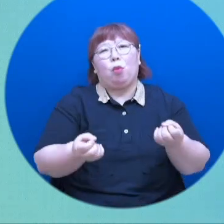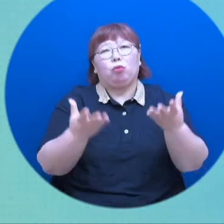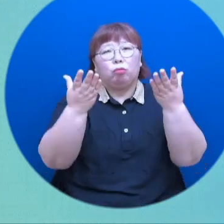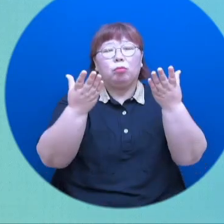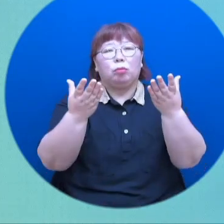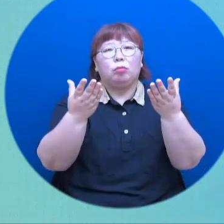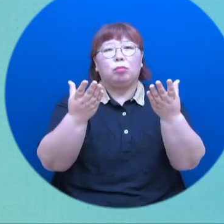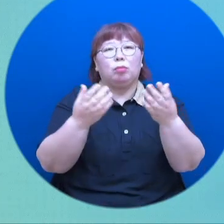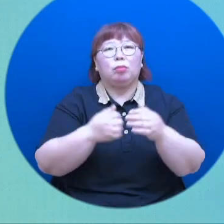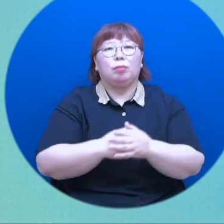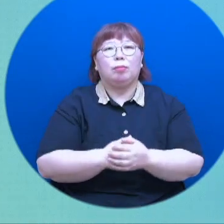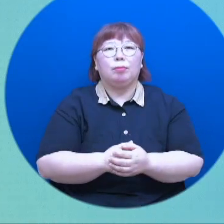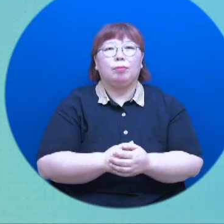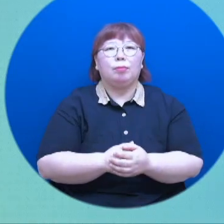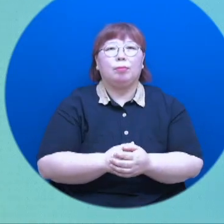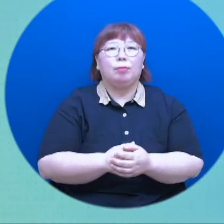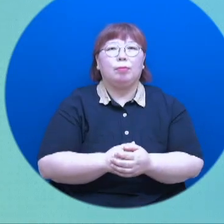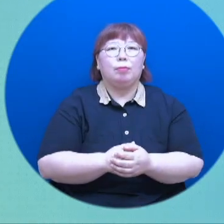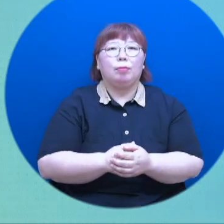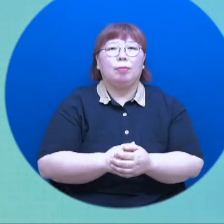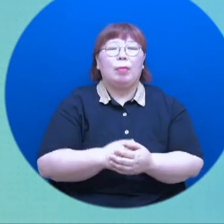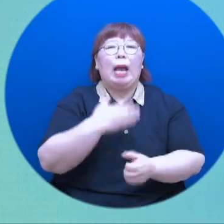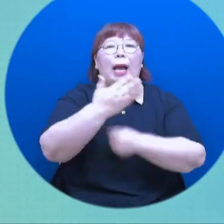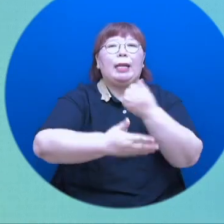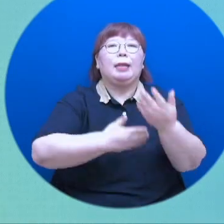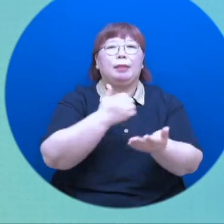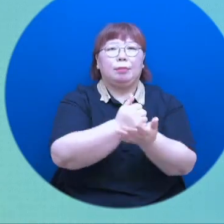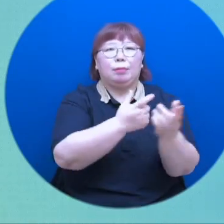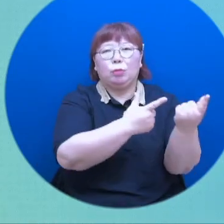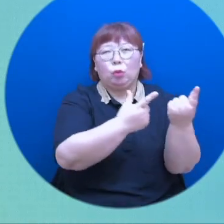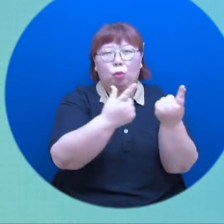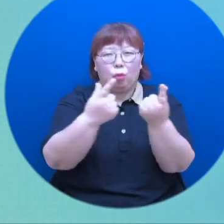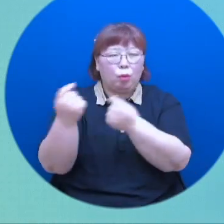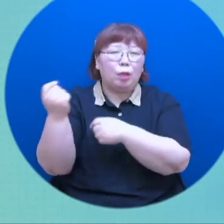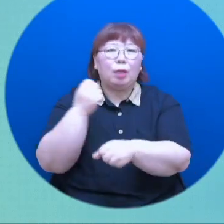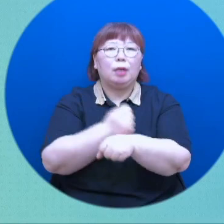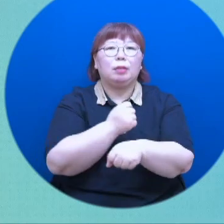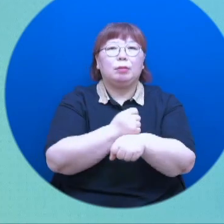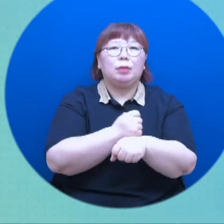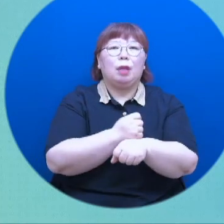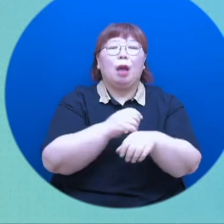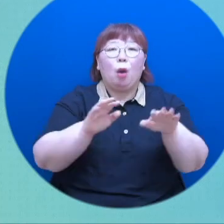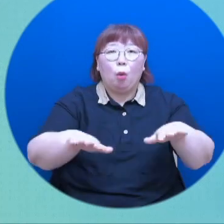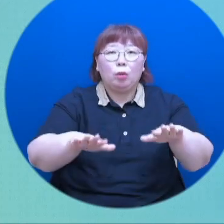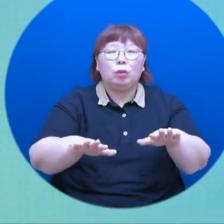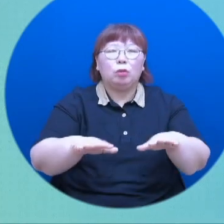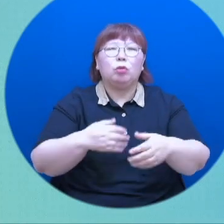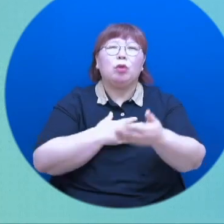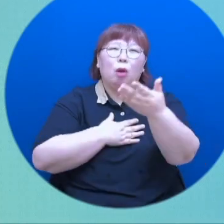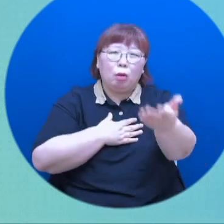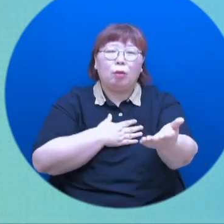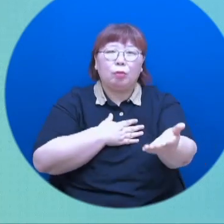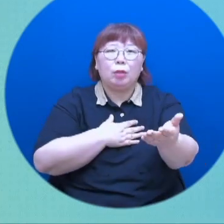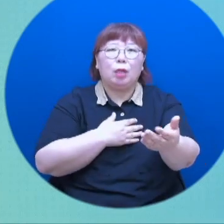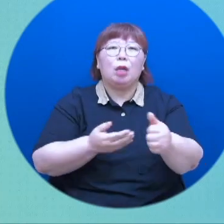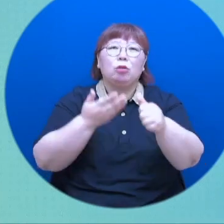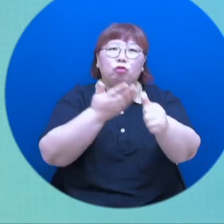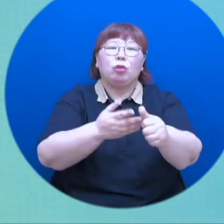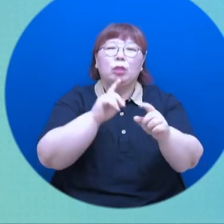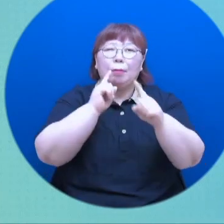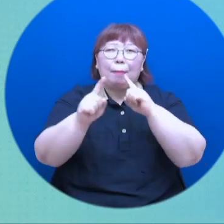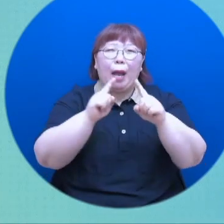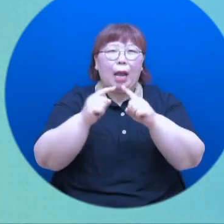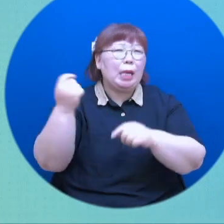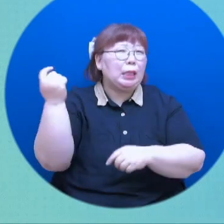않겠습니까? 하나님은 동일하십니다. 오늘도 여러분에게 들려지는 말이나 주어져 있는 환경